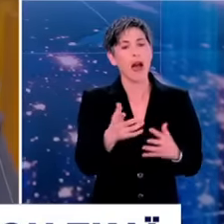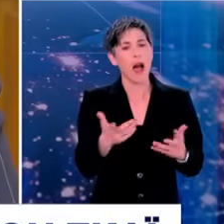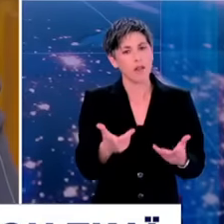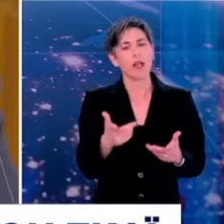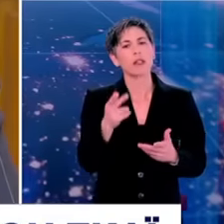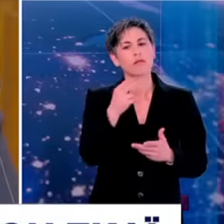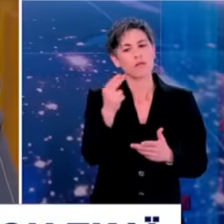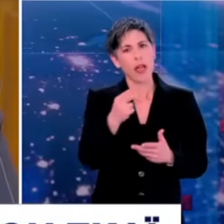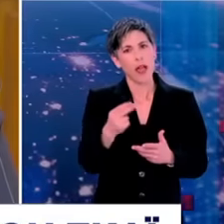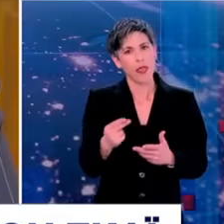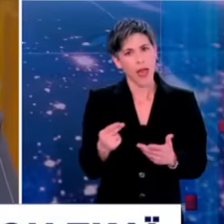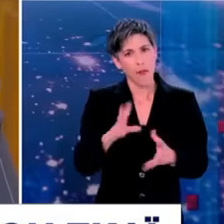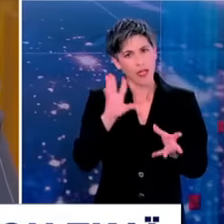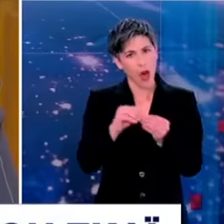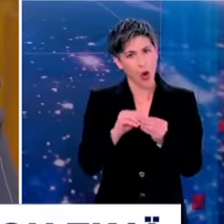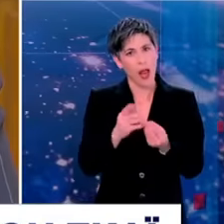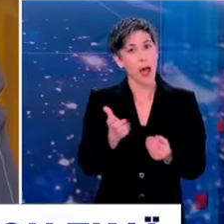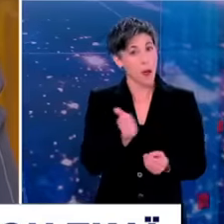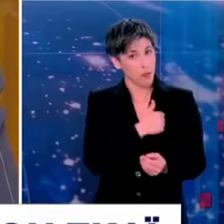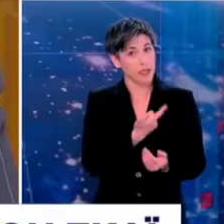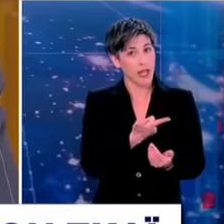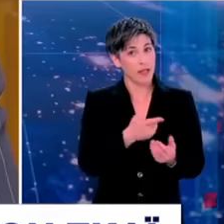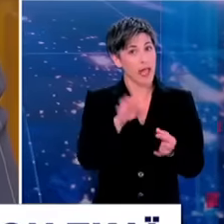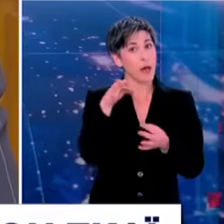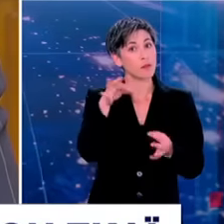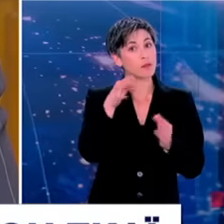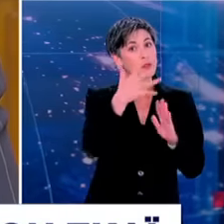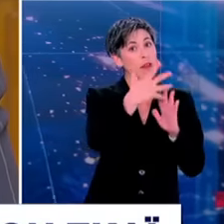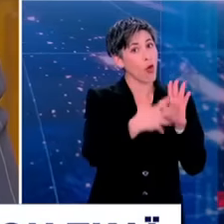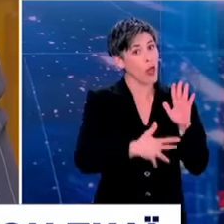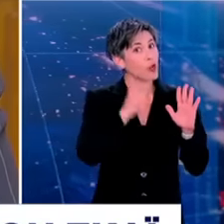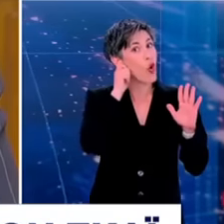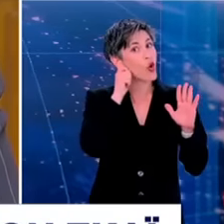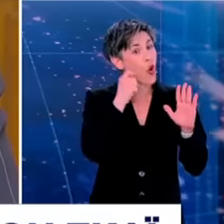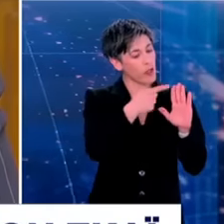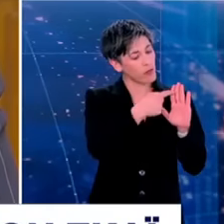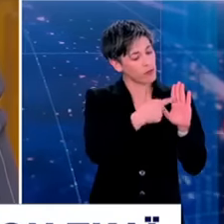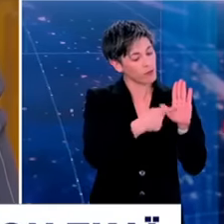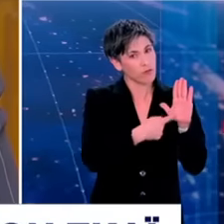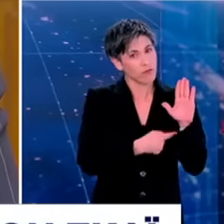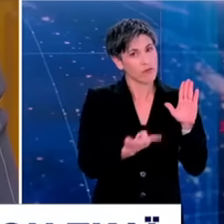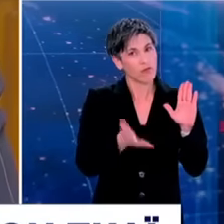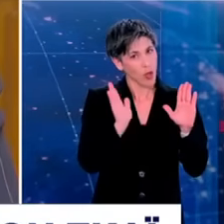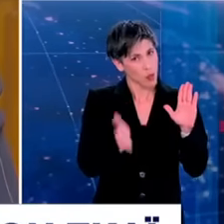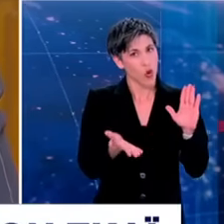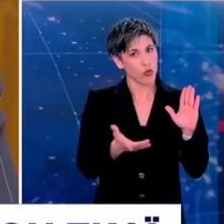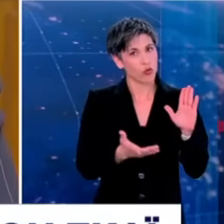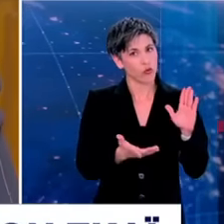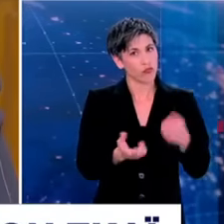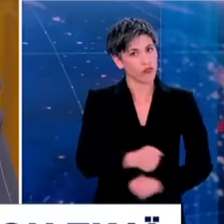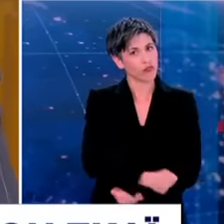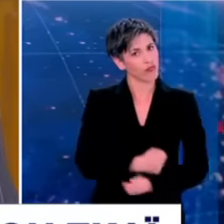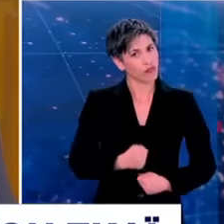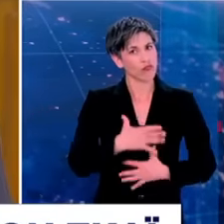έχουν ενταχθεί στο ευρωψηφοδελτίό σας? Φαντάζομαι δεν θα ακούσετε, δεν θα είμαι η πρώτη από την οποία θα έχετε ακούσει αυτή